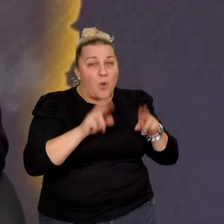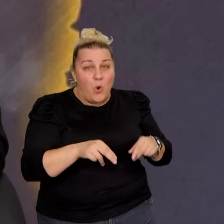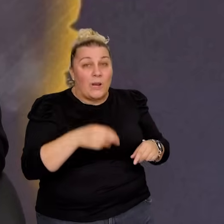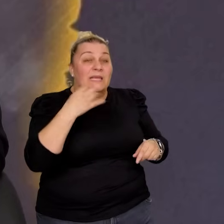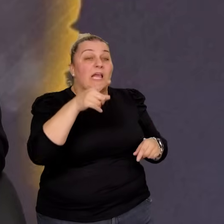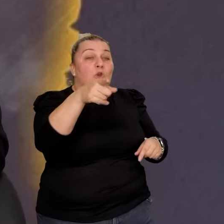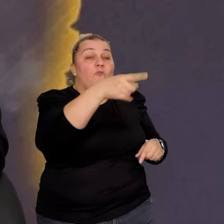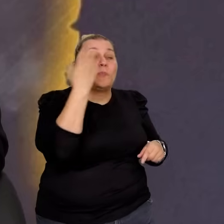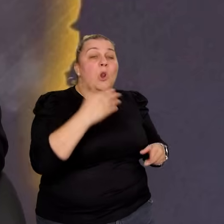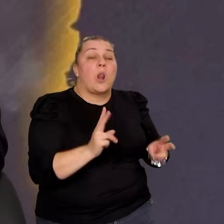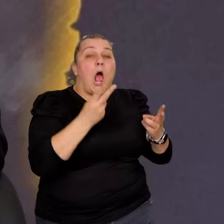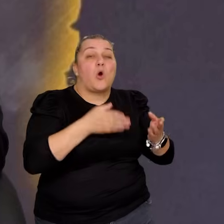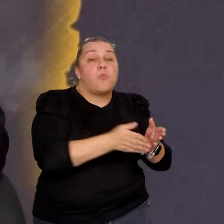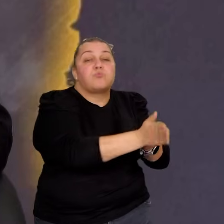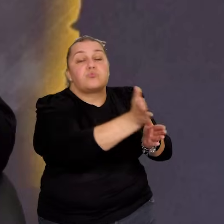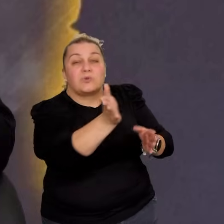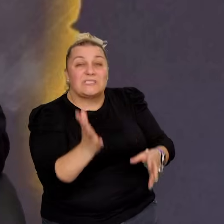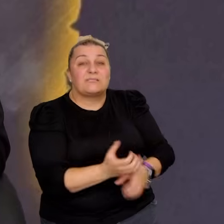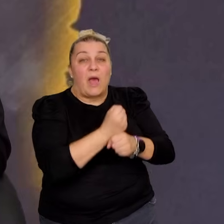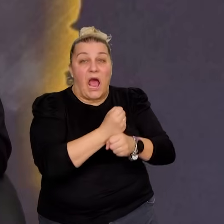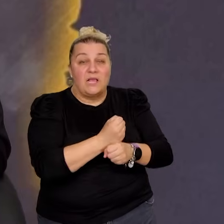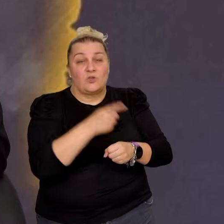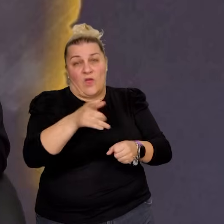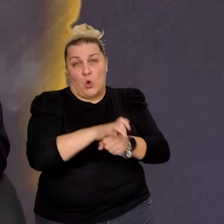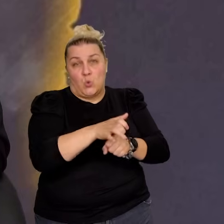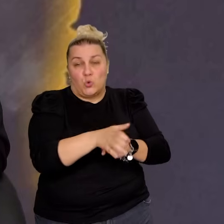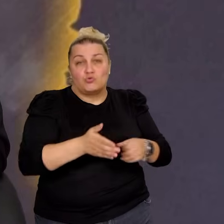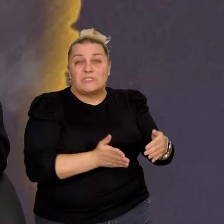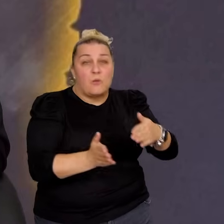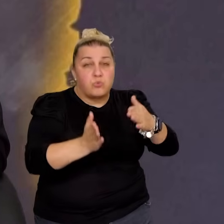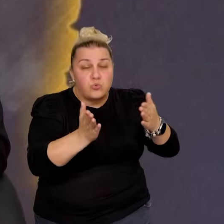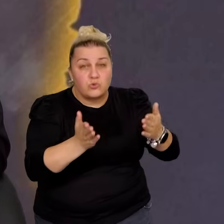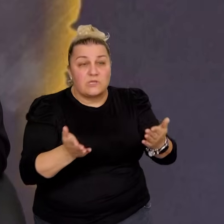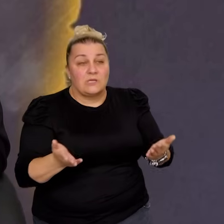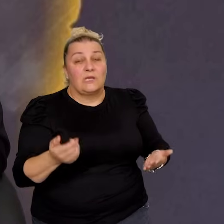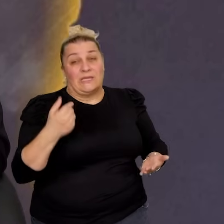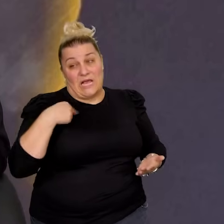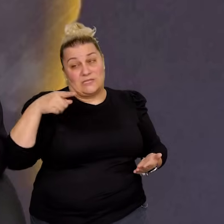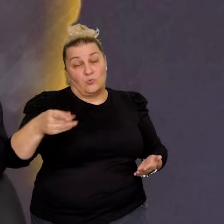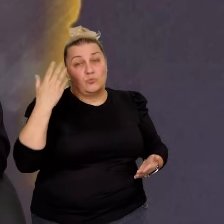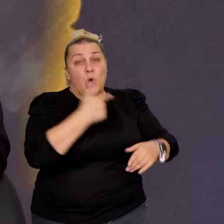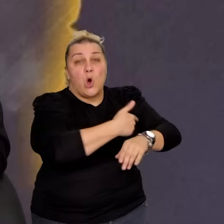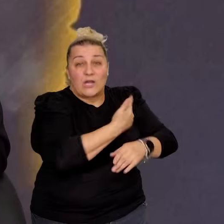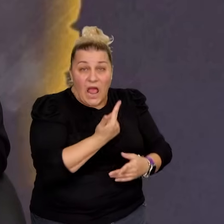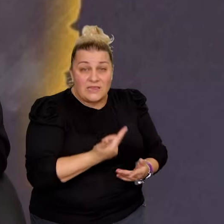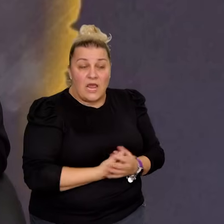jedini spas i put spasa, ili već kako, kukuruzni put, gdje sam i sam bio ranjen,